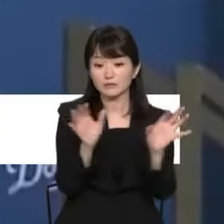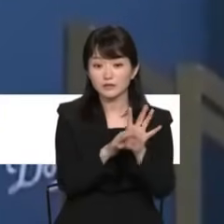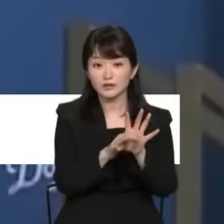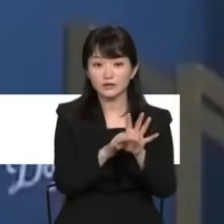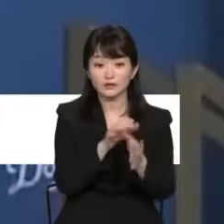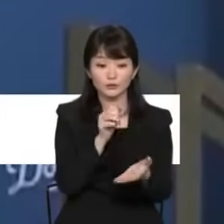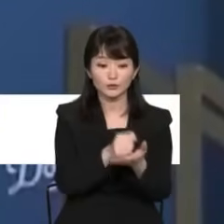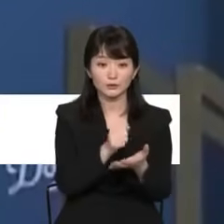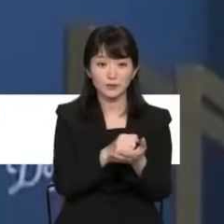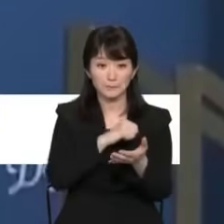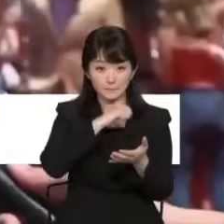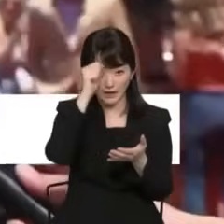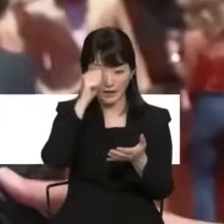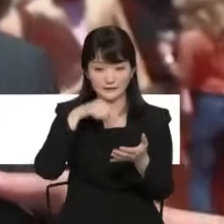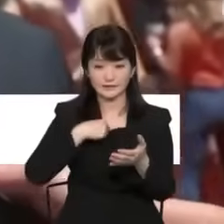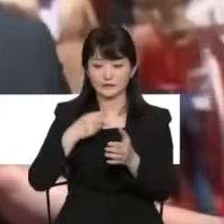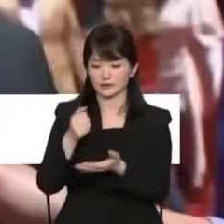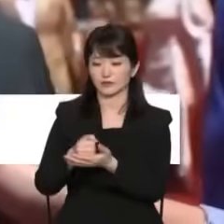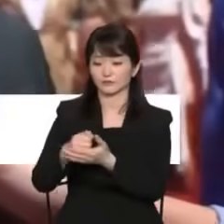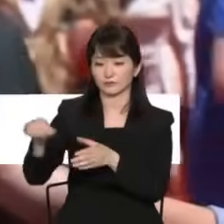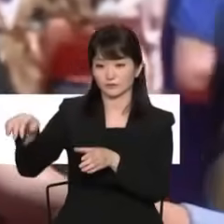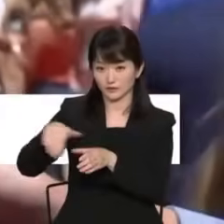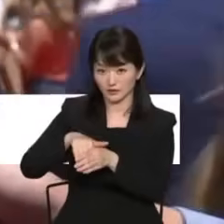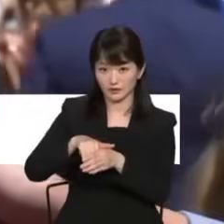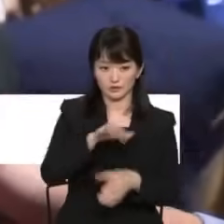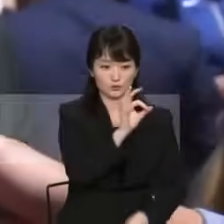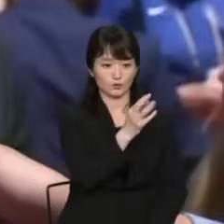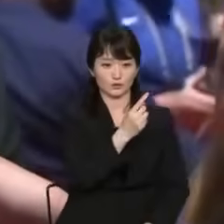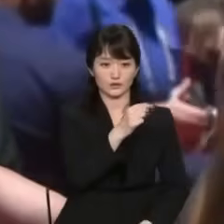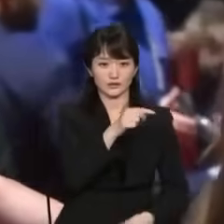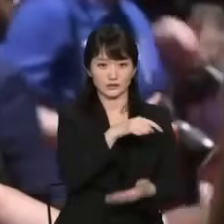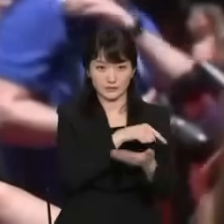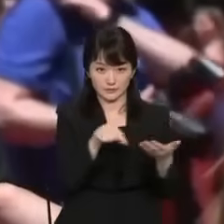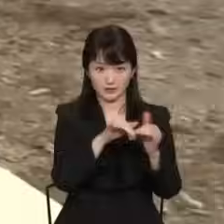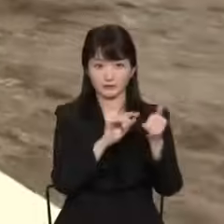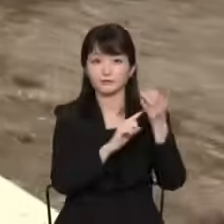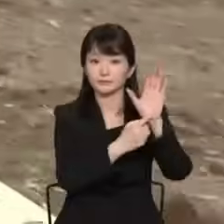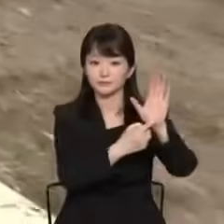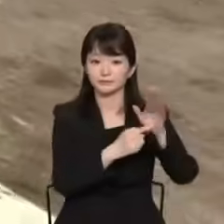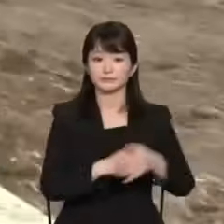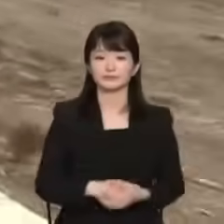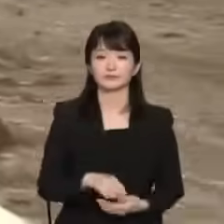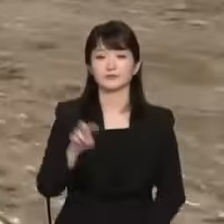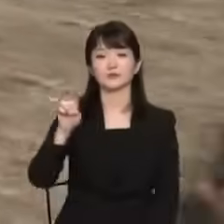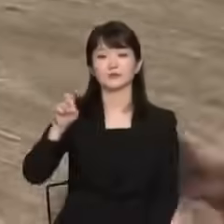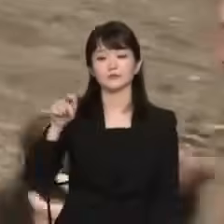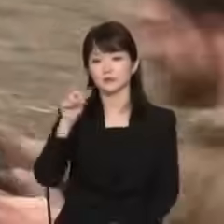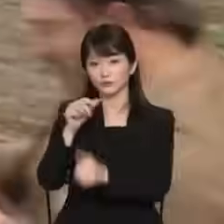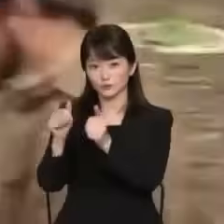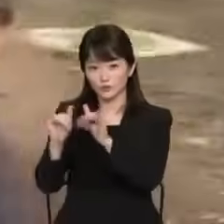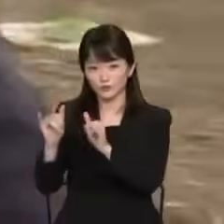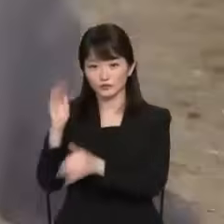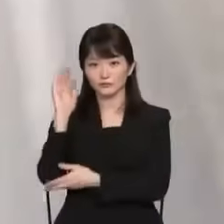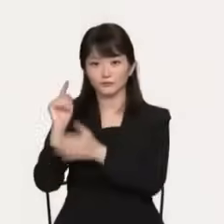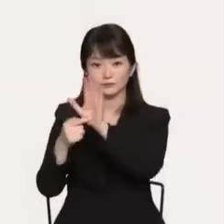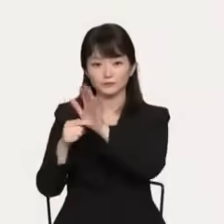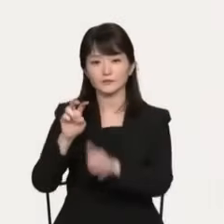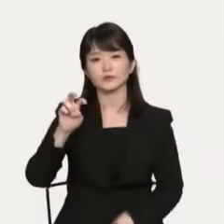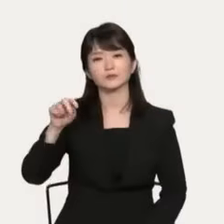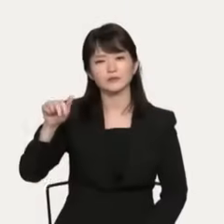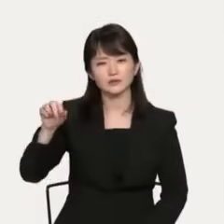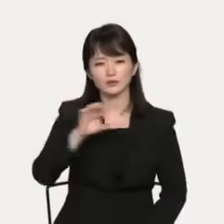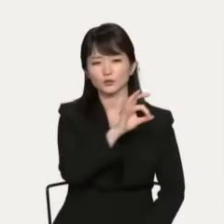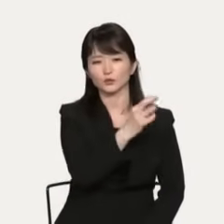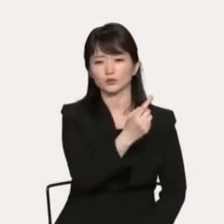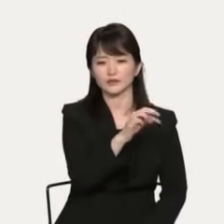자신의 계좌에 입금했습니다. 검찰은 오타니가 피해자라고 밝혔습니다. 미즈하라 변호인은 성명에서 미즈하라는